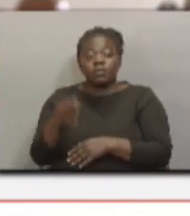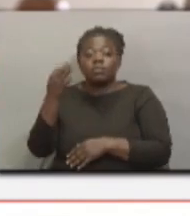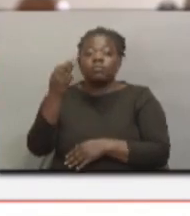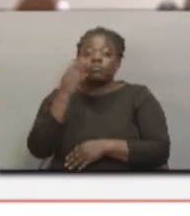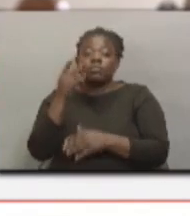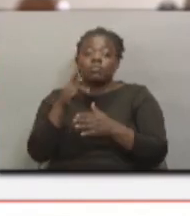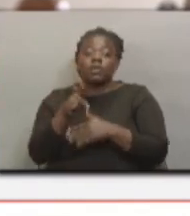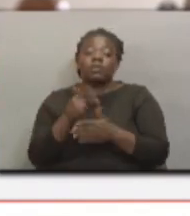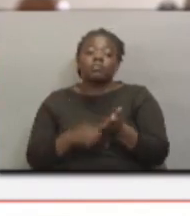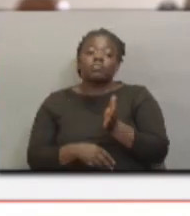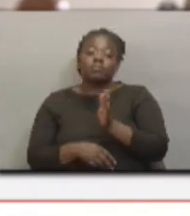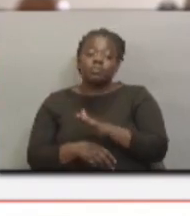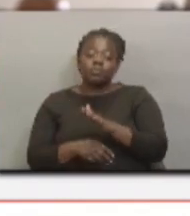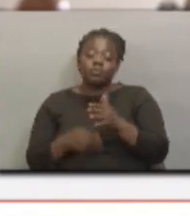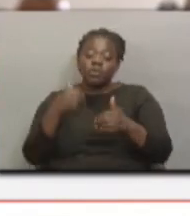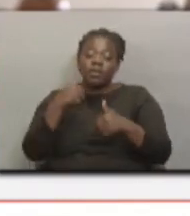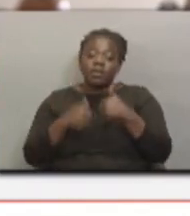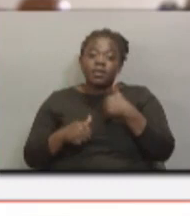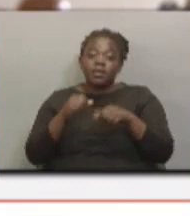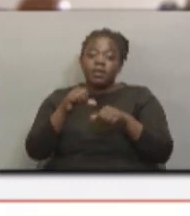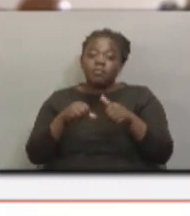we are paying it back with the interest of